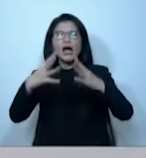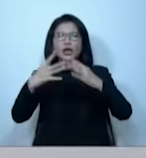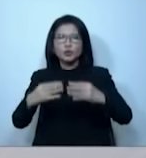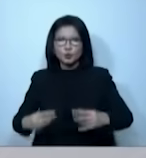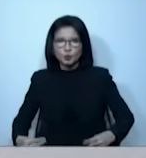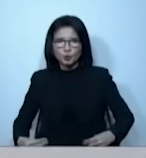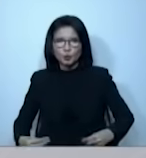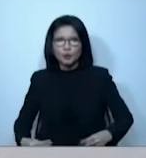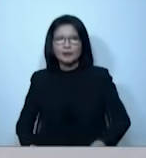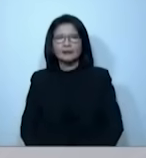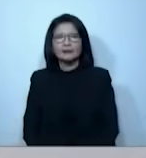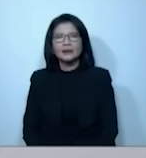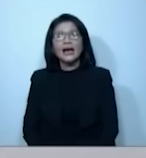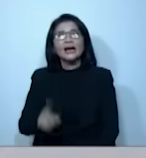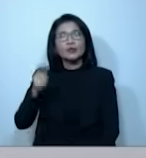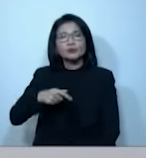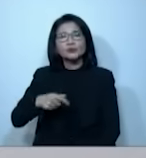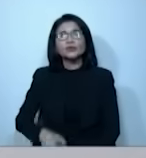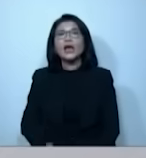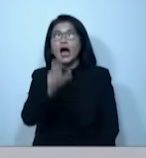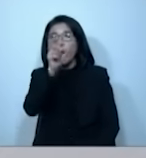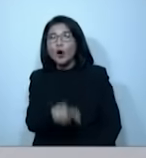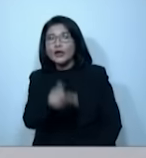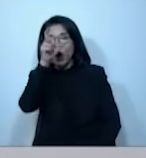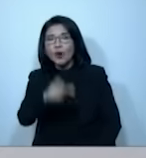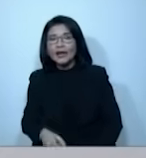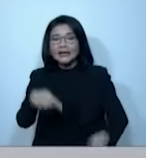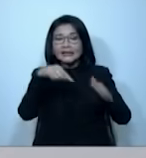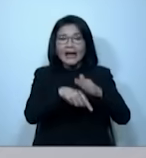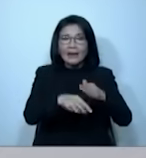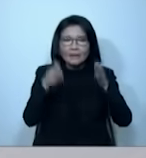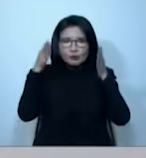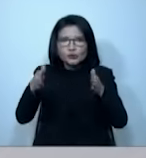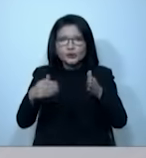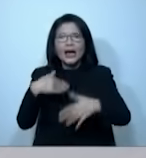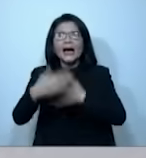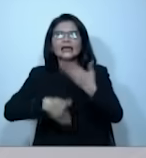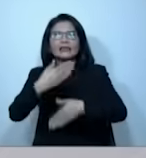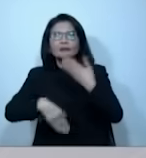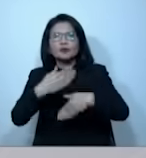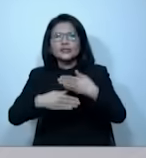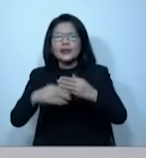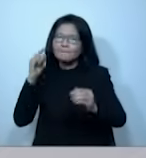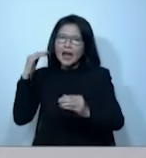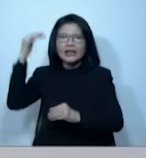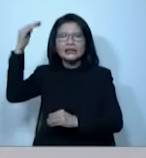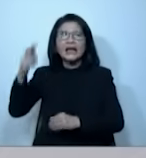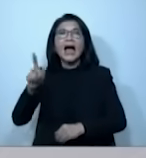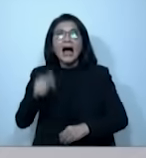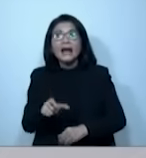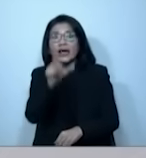dan ketika ketika fenomena ordal itu bukan hanya di masyarakat tapi di proses yang paling Puncak terjadi